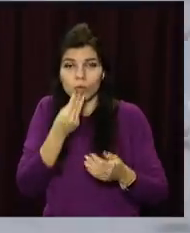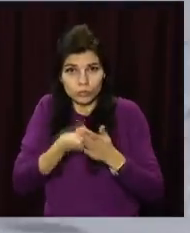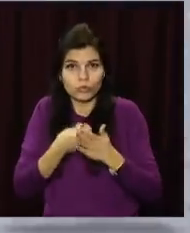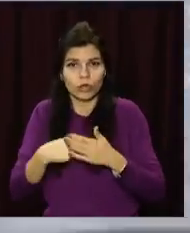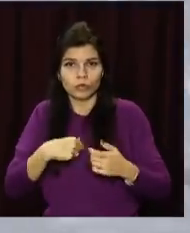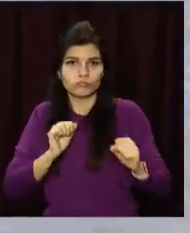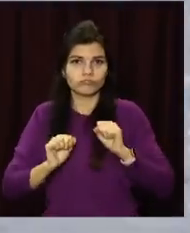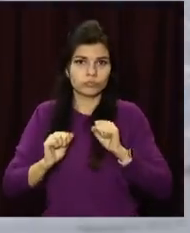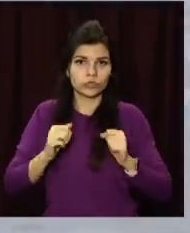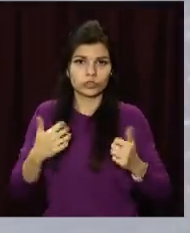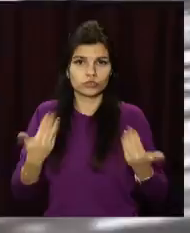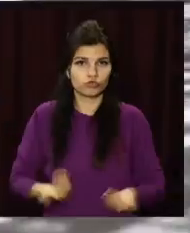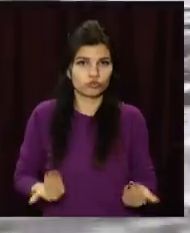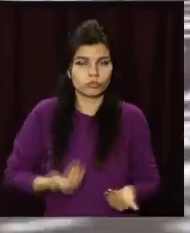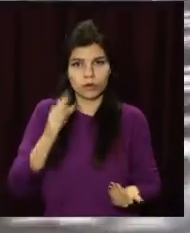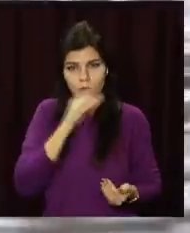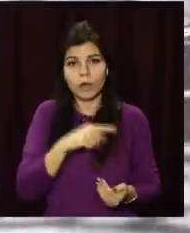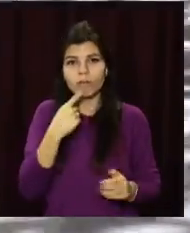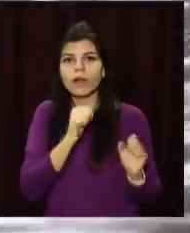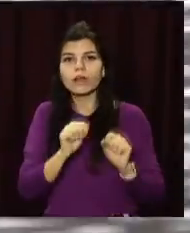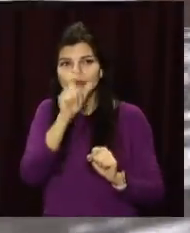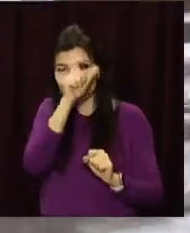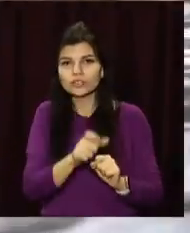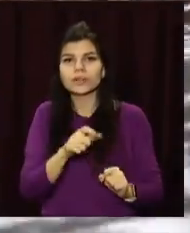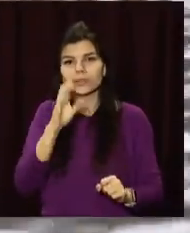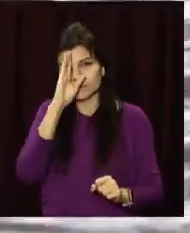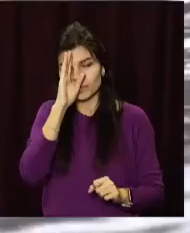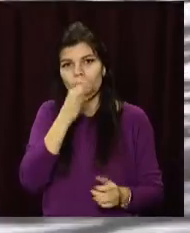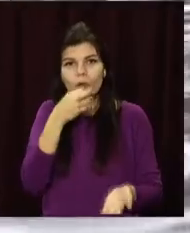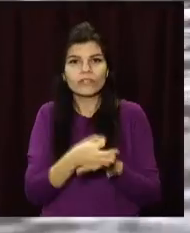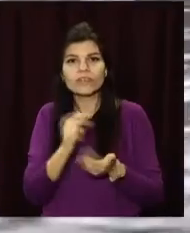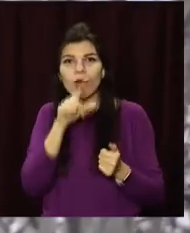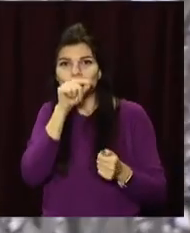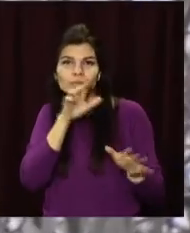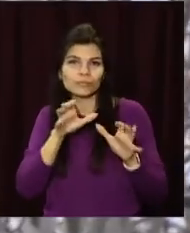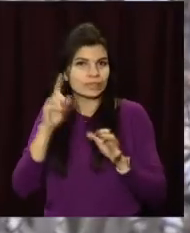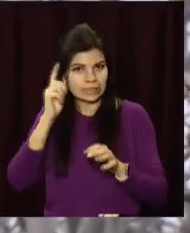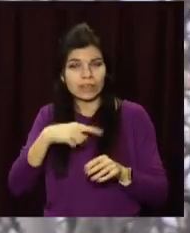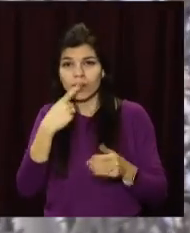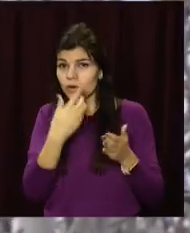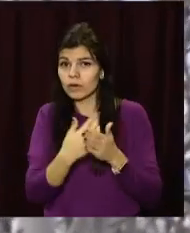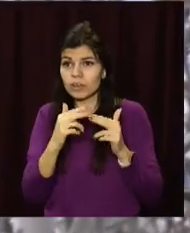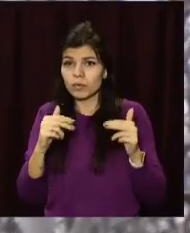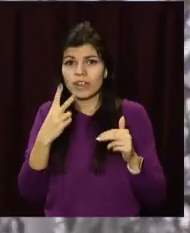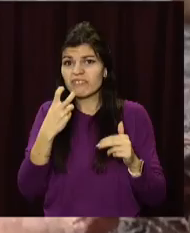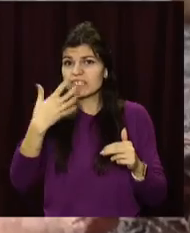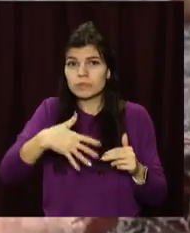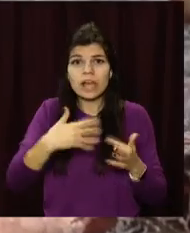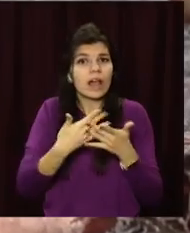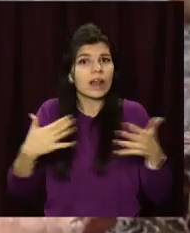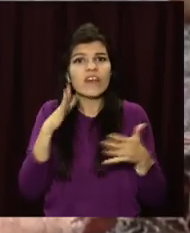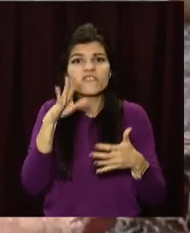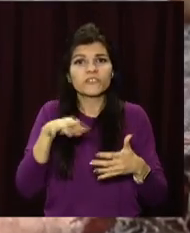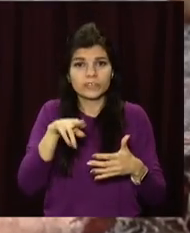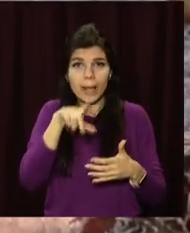підгодовувати. За даними представника Українського товариства охорони птахів Михайла Листопадського, на Дніпропетровщині понад